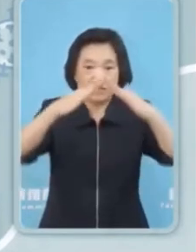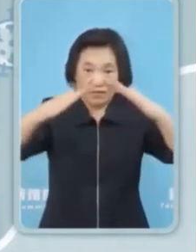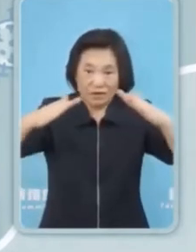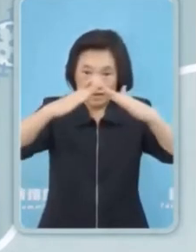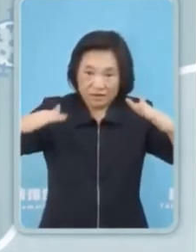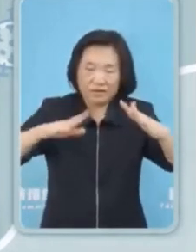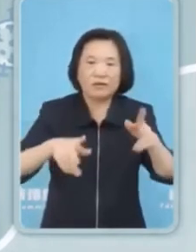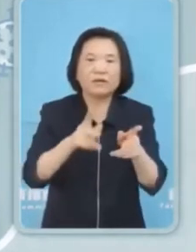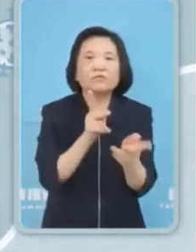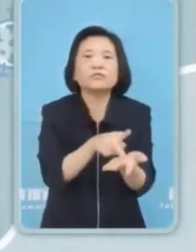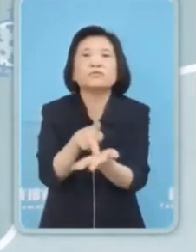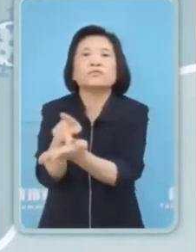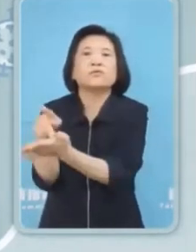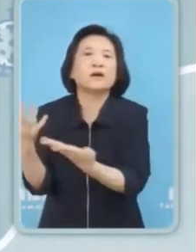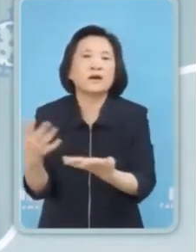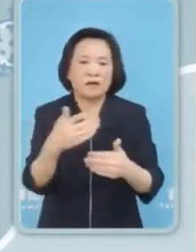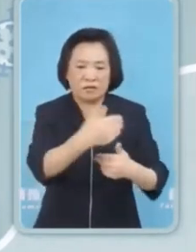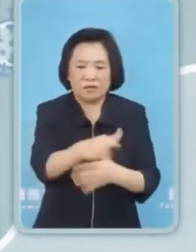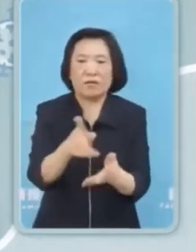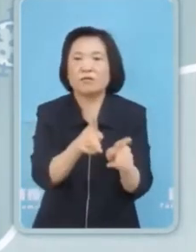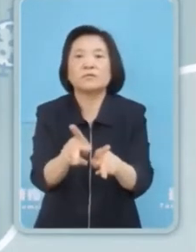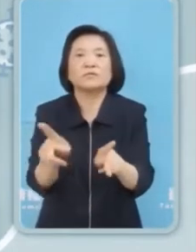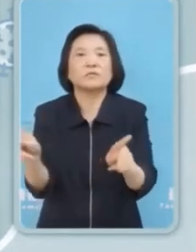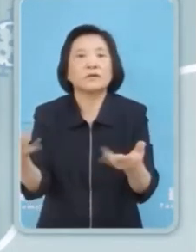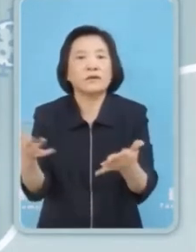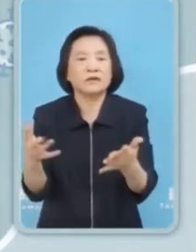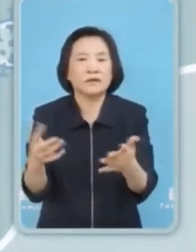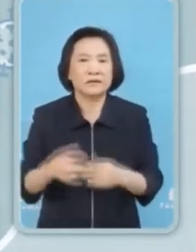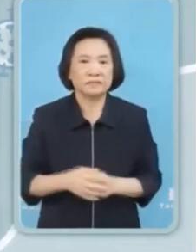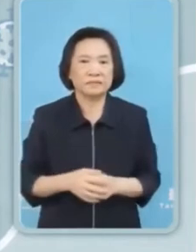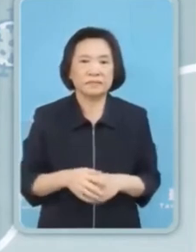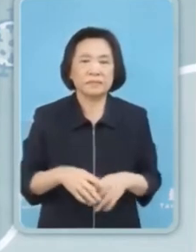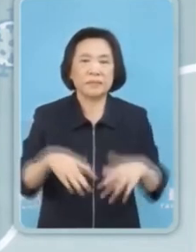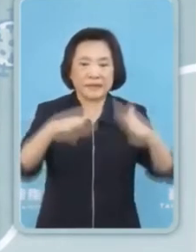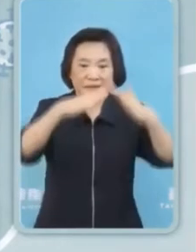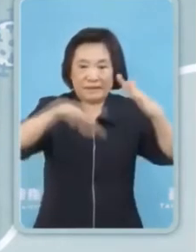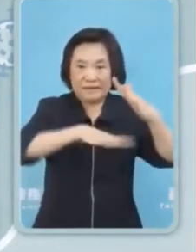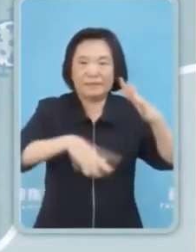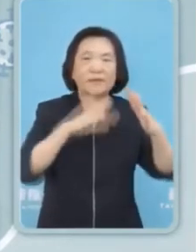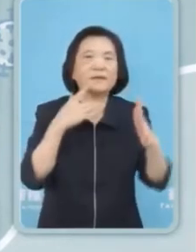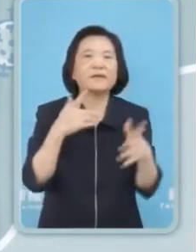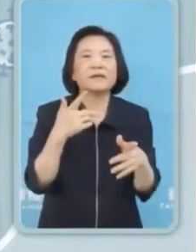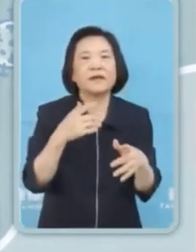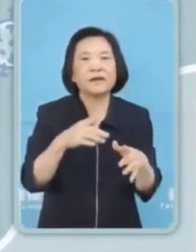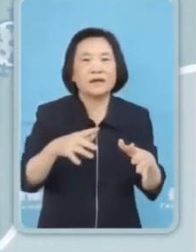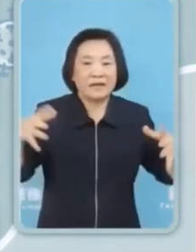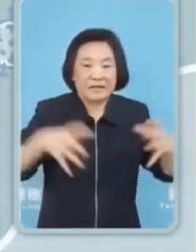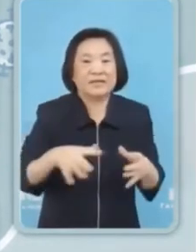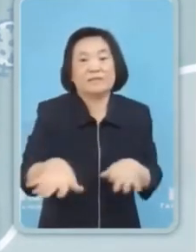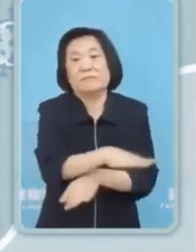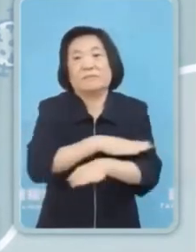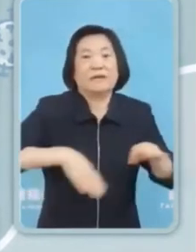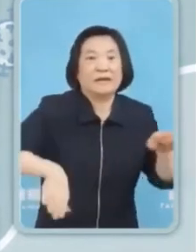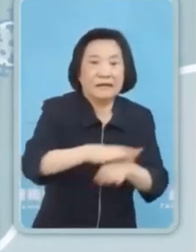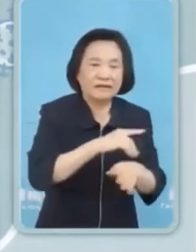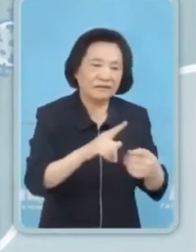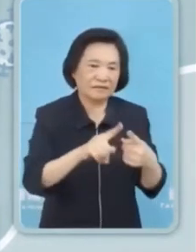不一定是说他们有亲戚关系的，比方说聚在家里打麻将啊，这是一个问题，或者